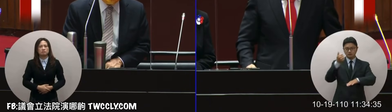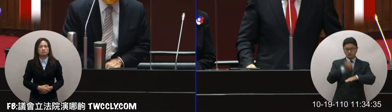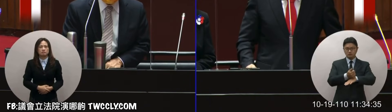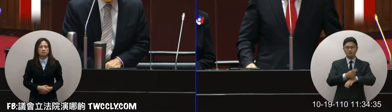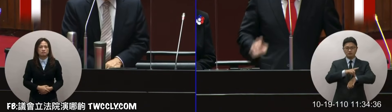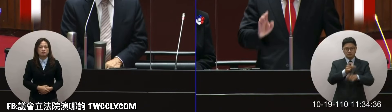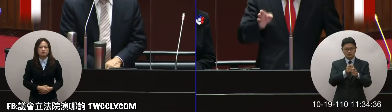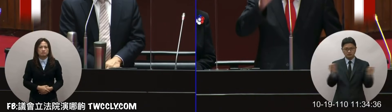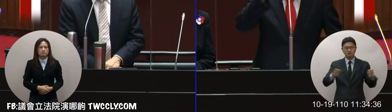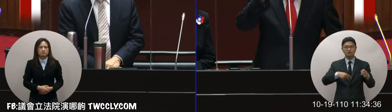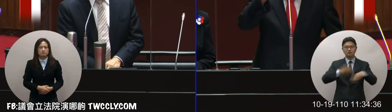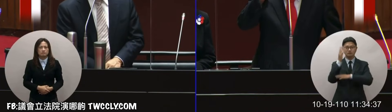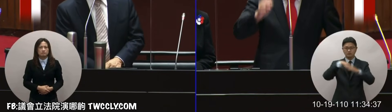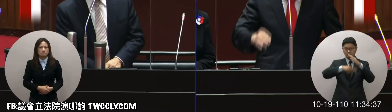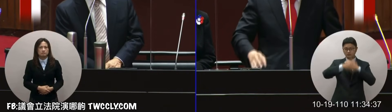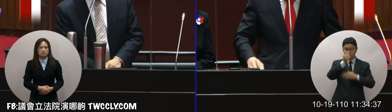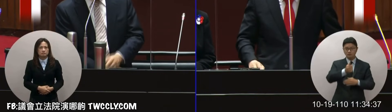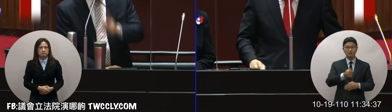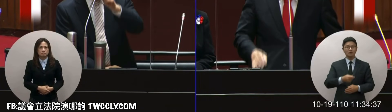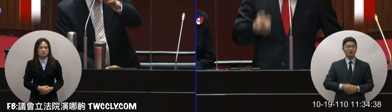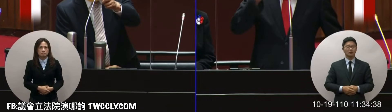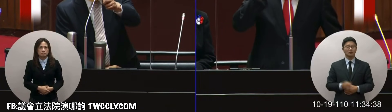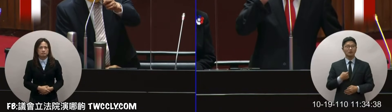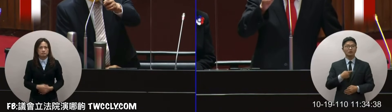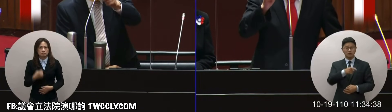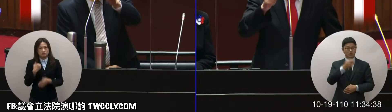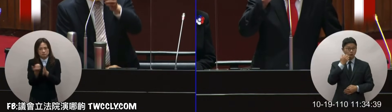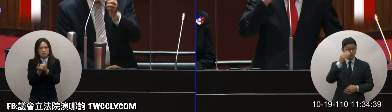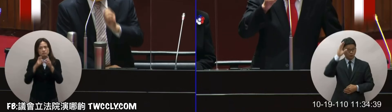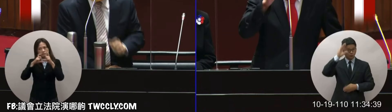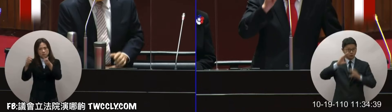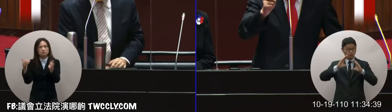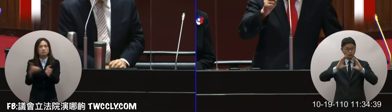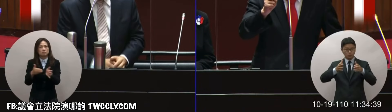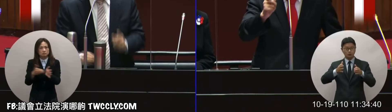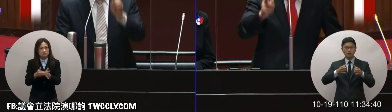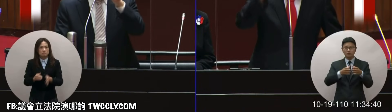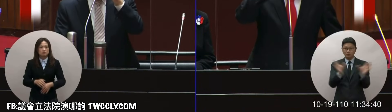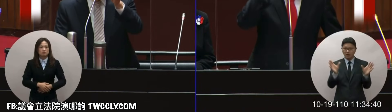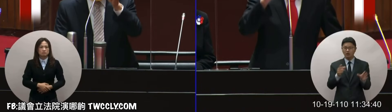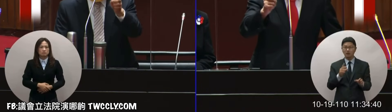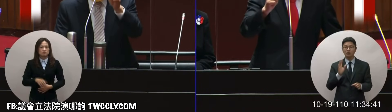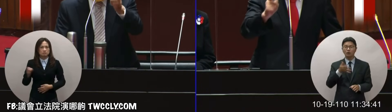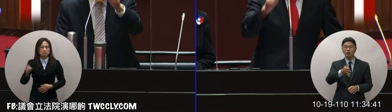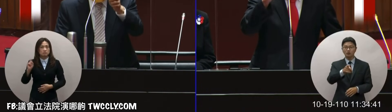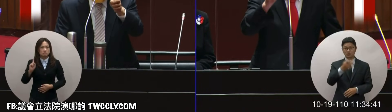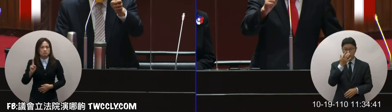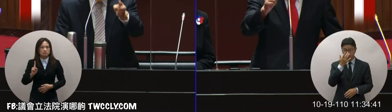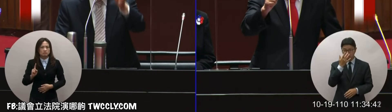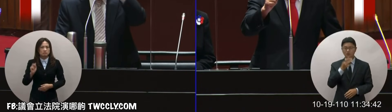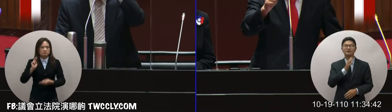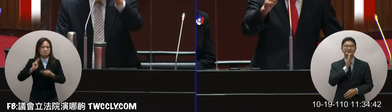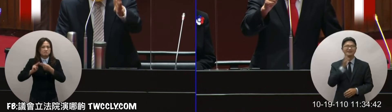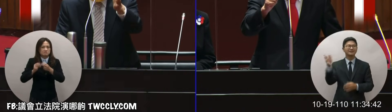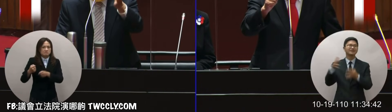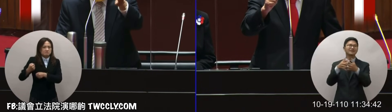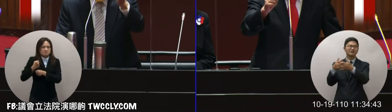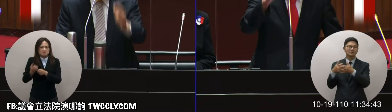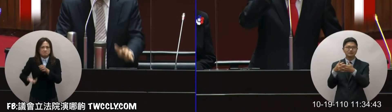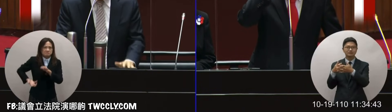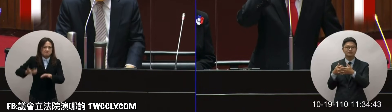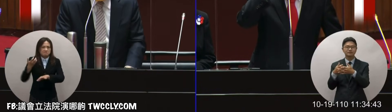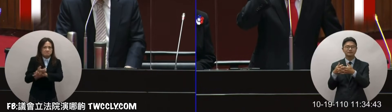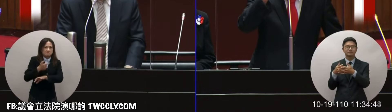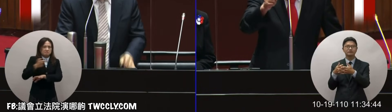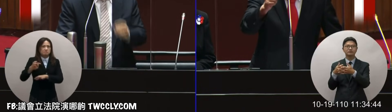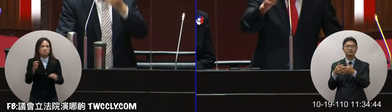么解体的？你不知道，本席告诉你， 我刚才答复 苏联怎么解体的， 他就是穷兵黩武， 美国 经济负